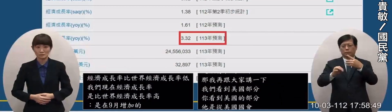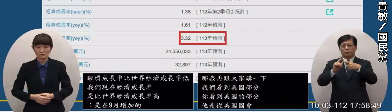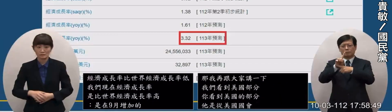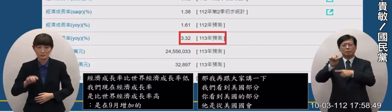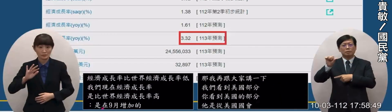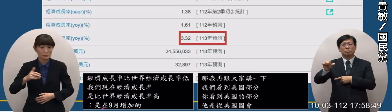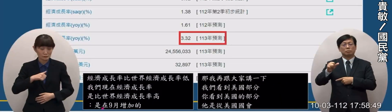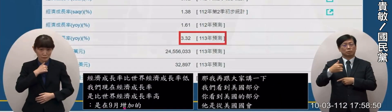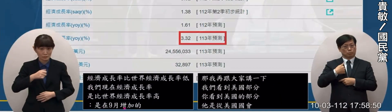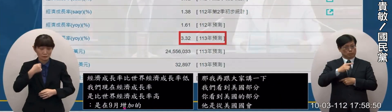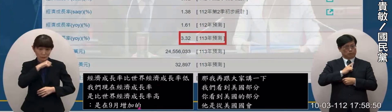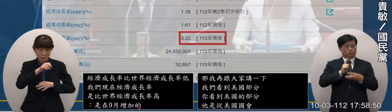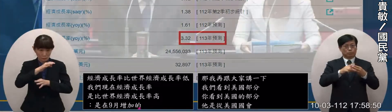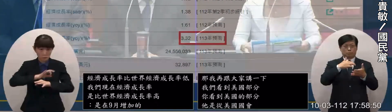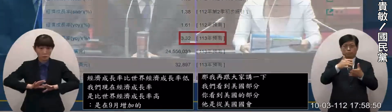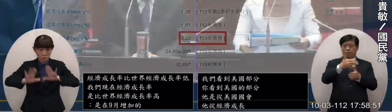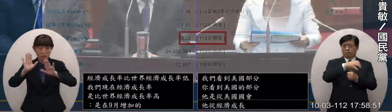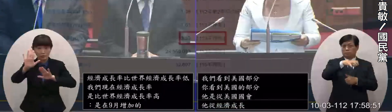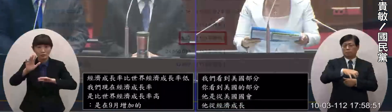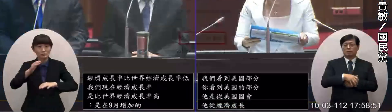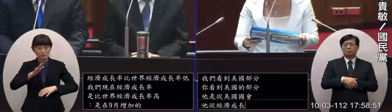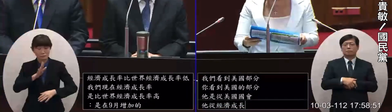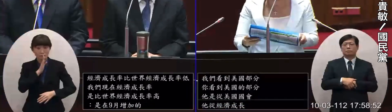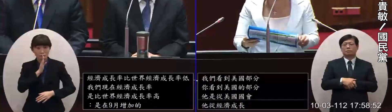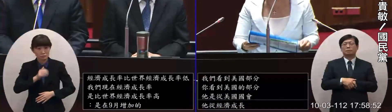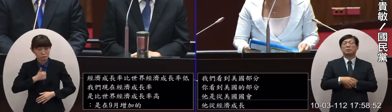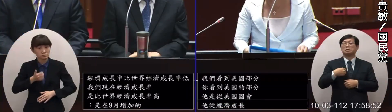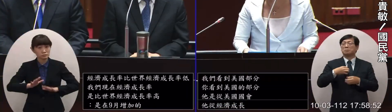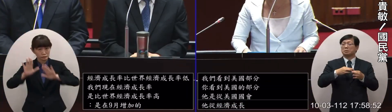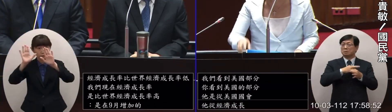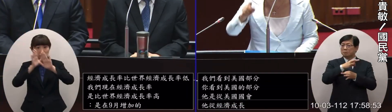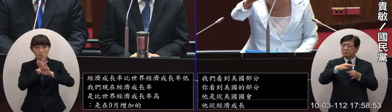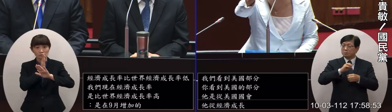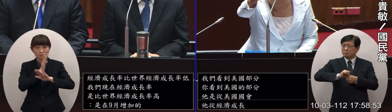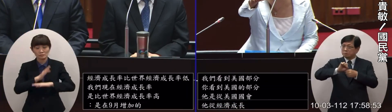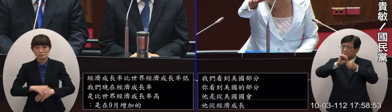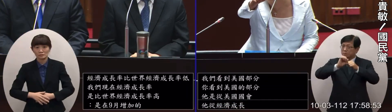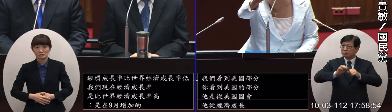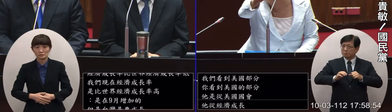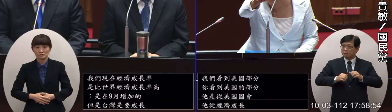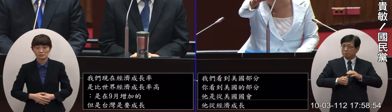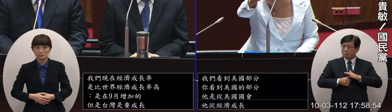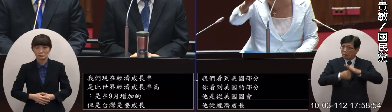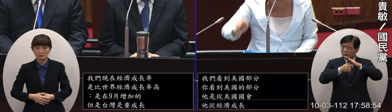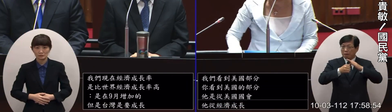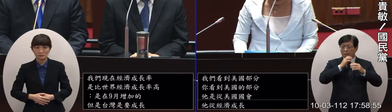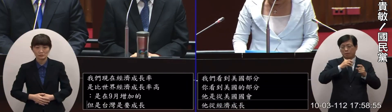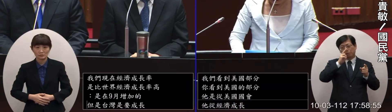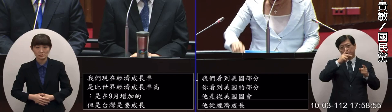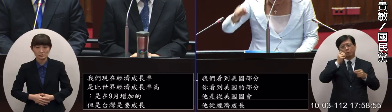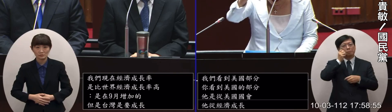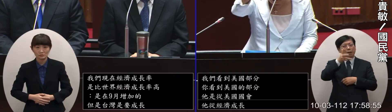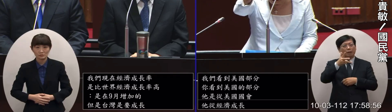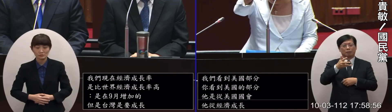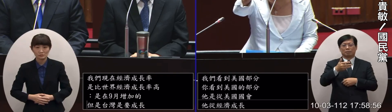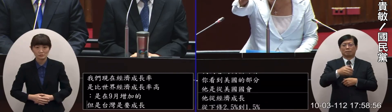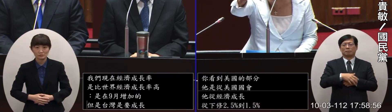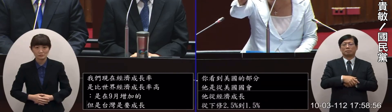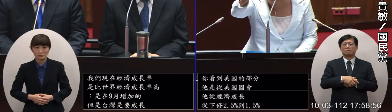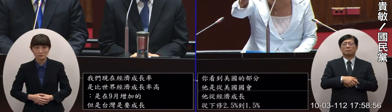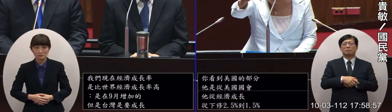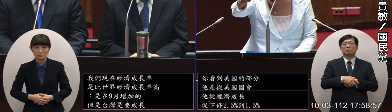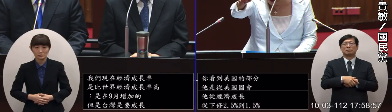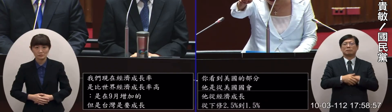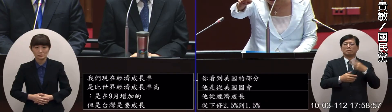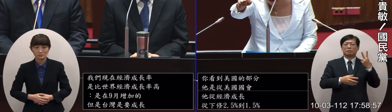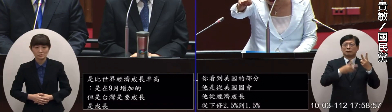到我们的主计总处啊， 是成 把我们的经济成长，它已经错了八个多月，它把我们的经济成